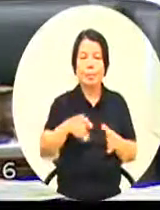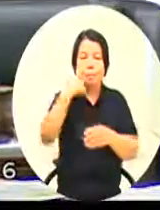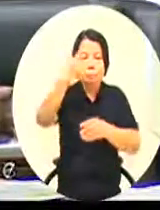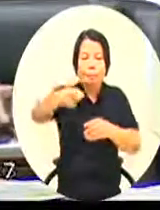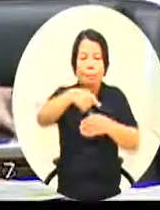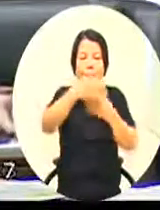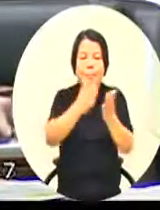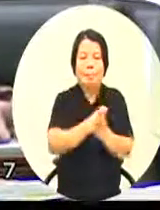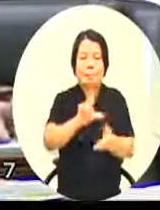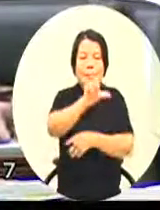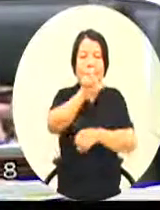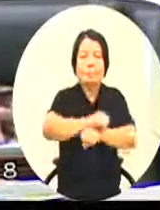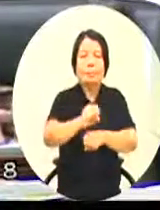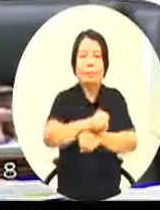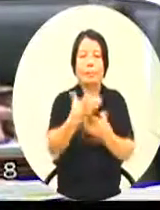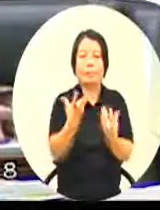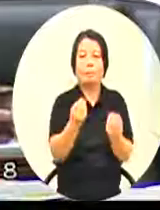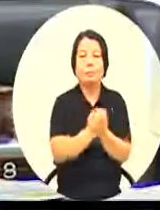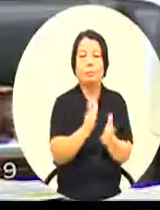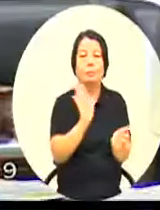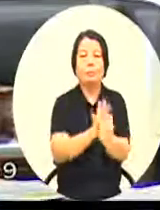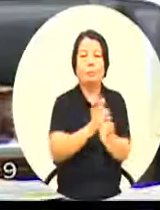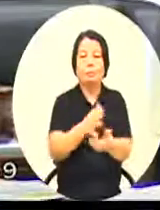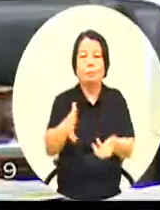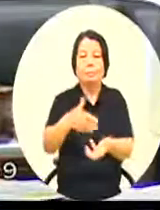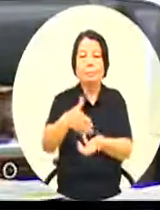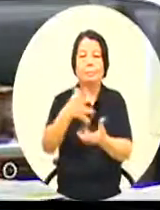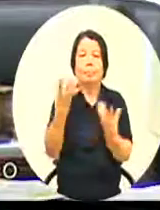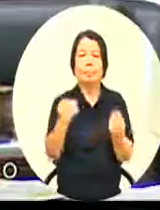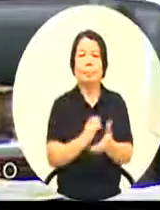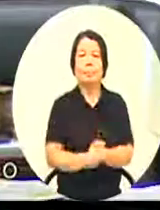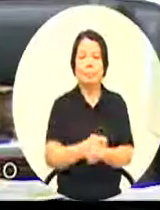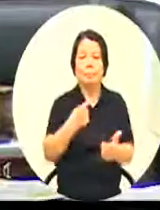果也没有人来负责。那我觉得说，我们